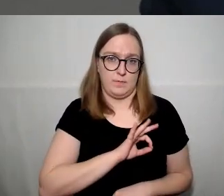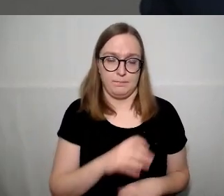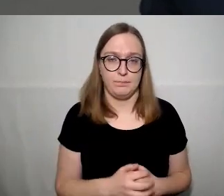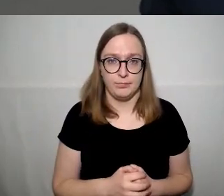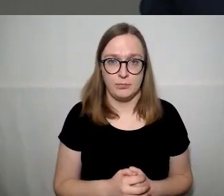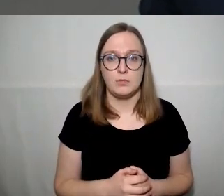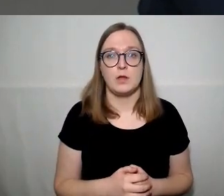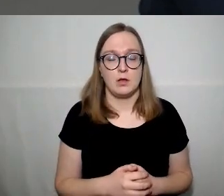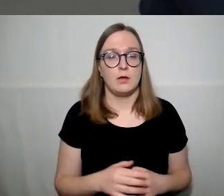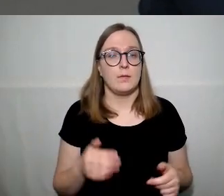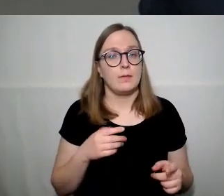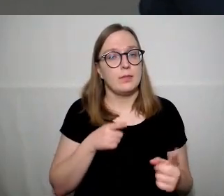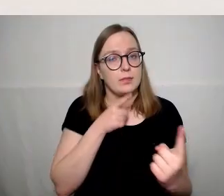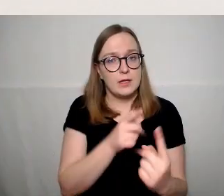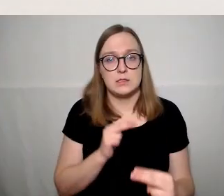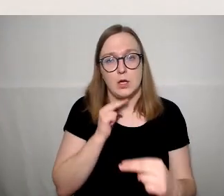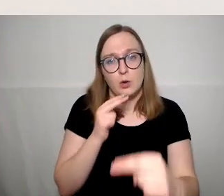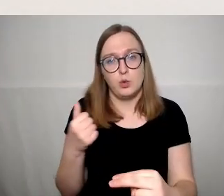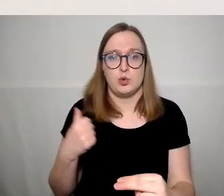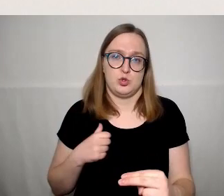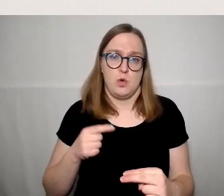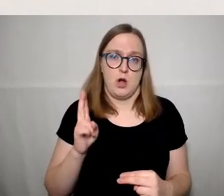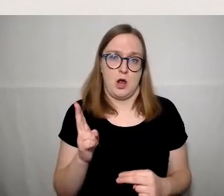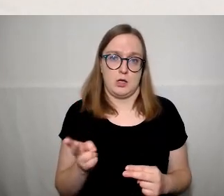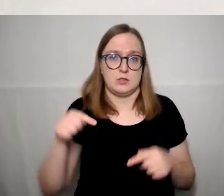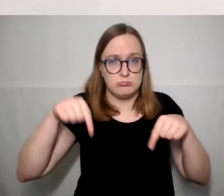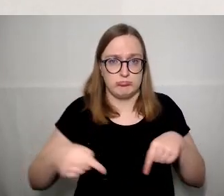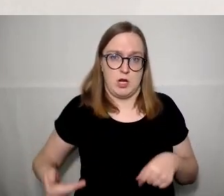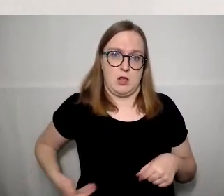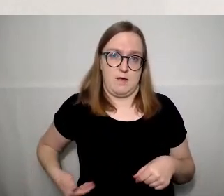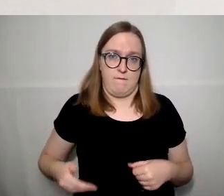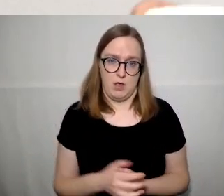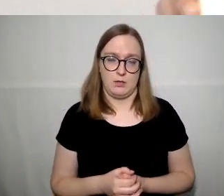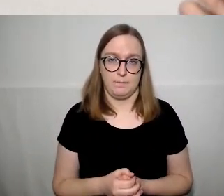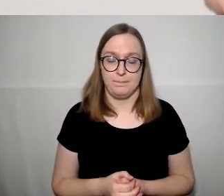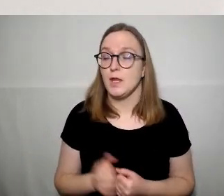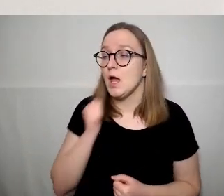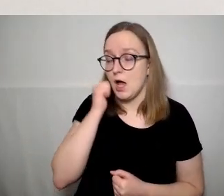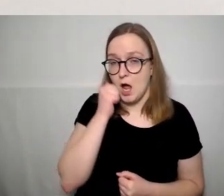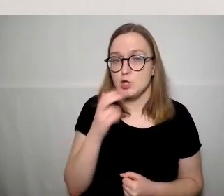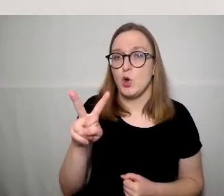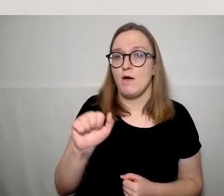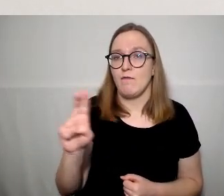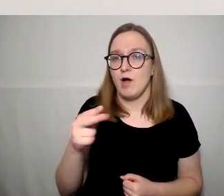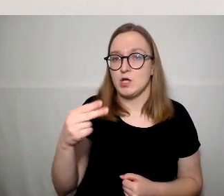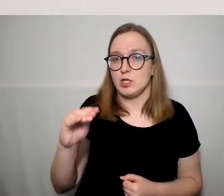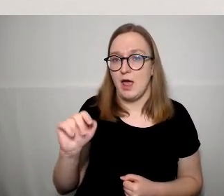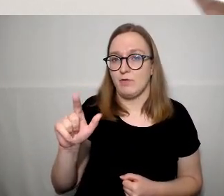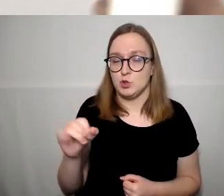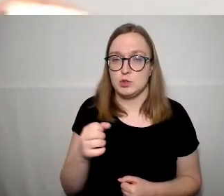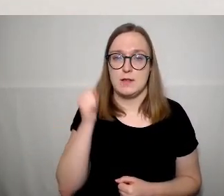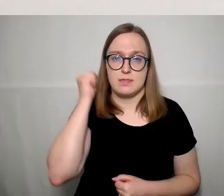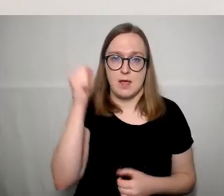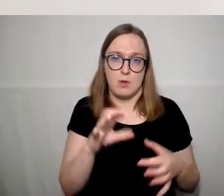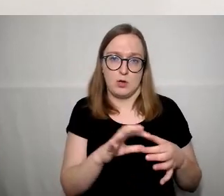būtų į savivaldybės gyventoją. Ačiū. Na ir Modestas Važnevičius, Demokratų sąjunga vardan